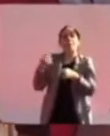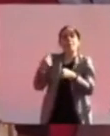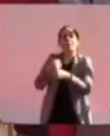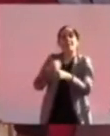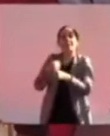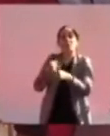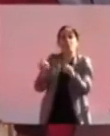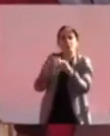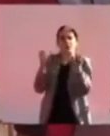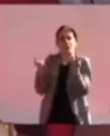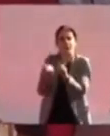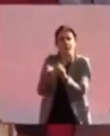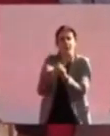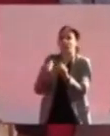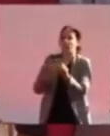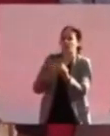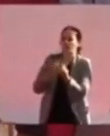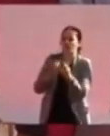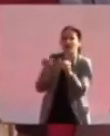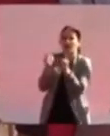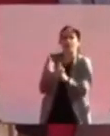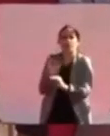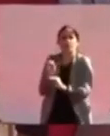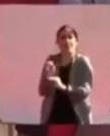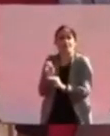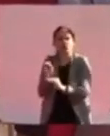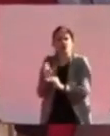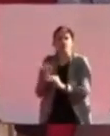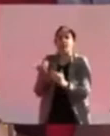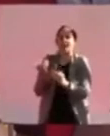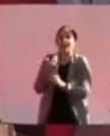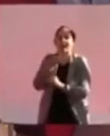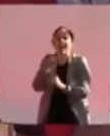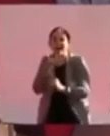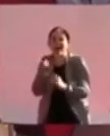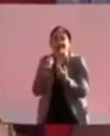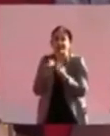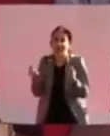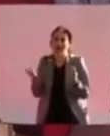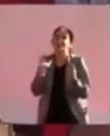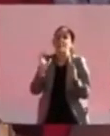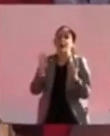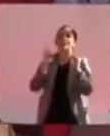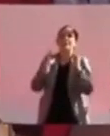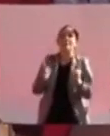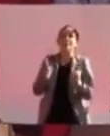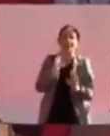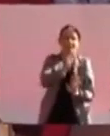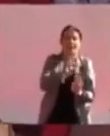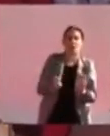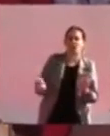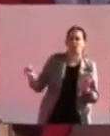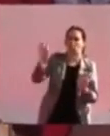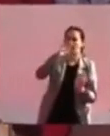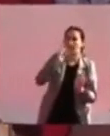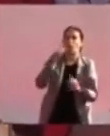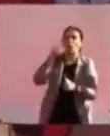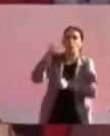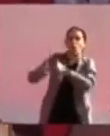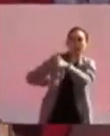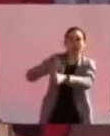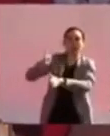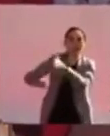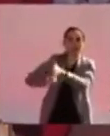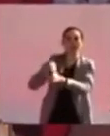carenze programmazione in termini di accessi ma organizzato su base regionale questo vuol dire che ogni anno bisogna attendere che le